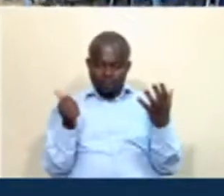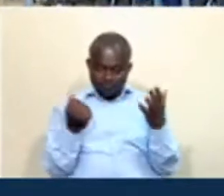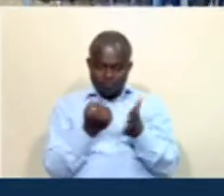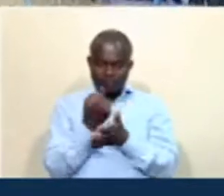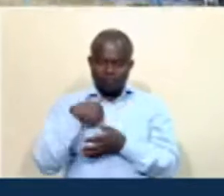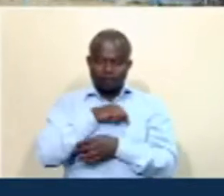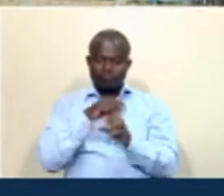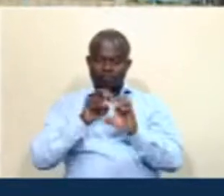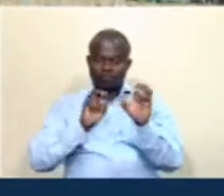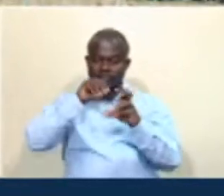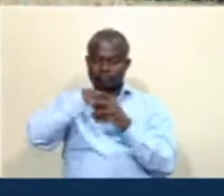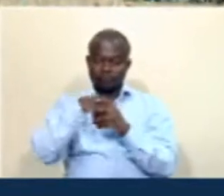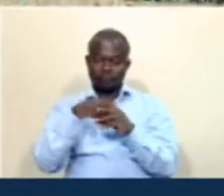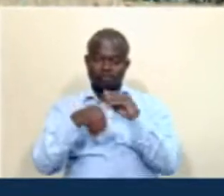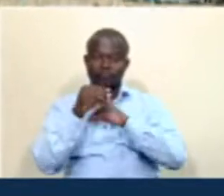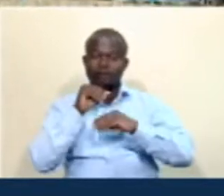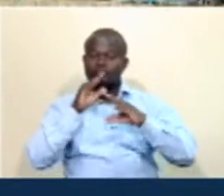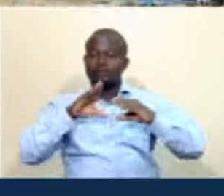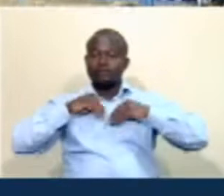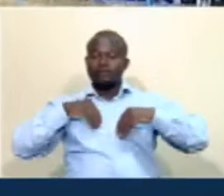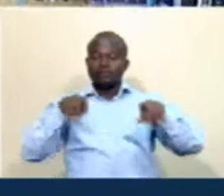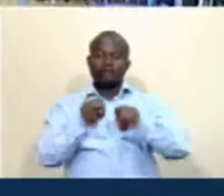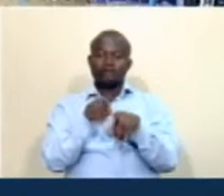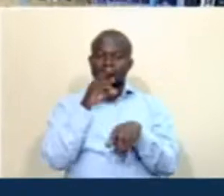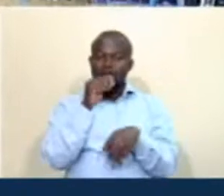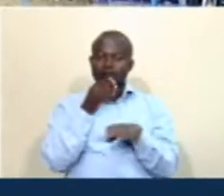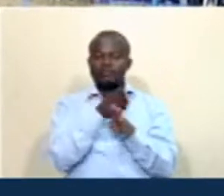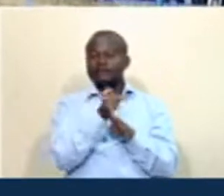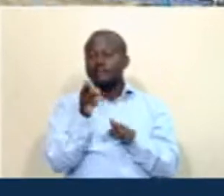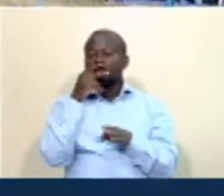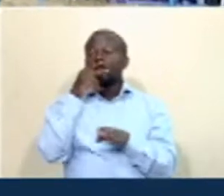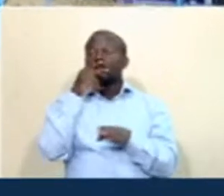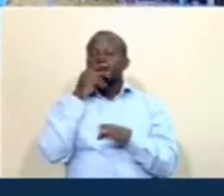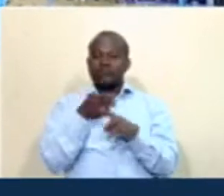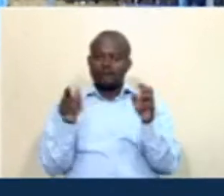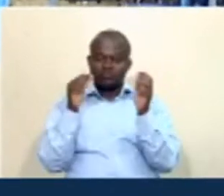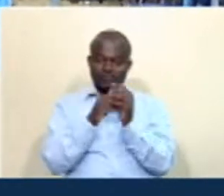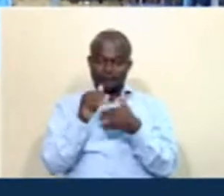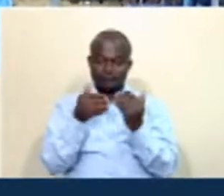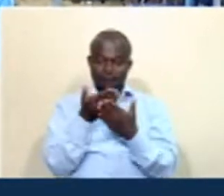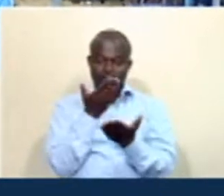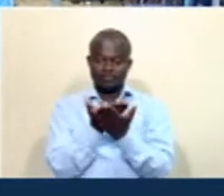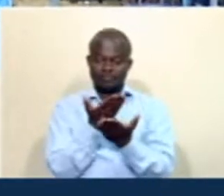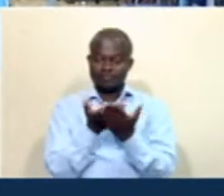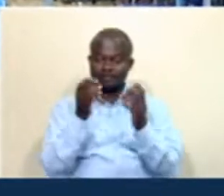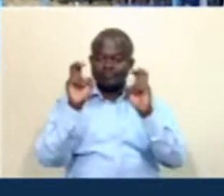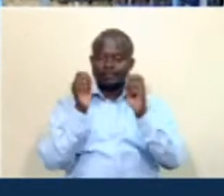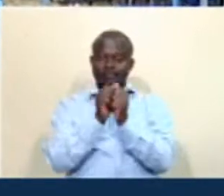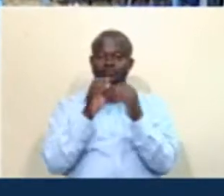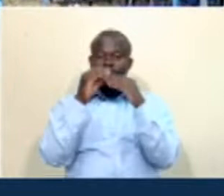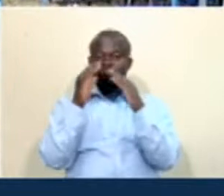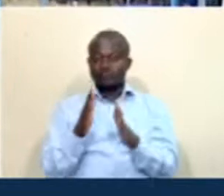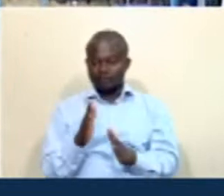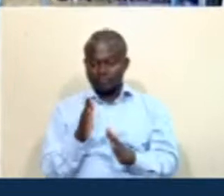zatumye zibavana mu burembetsi nk'uko mwabivuze mu biyobyabwenge, ariko birasaba ko